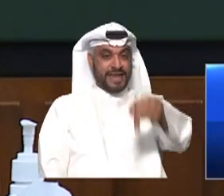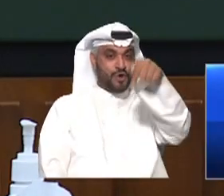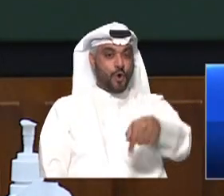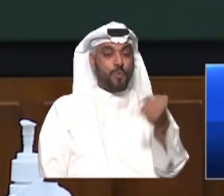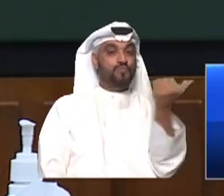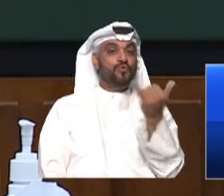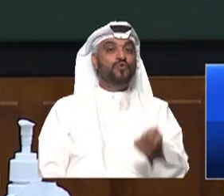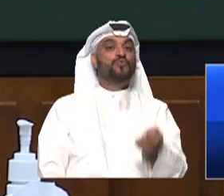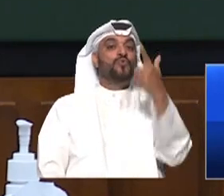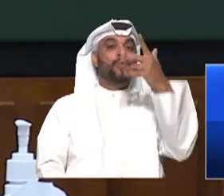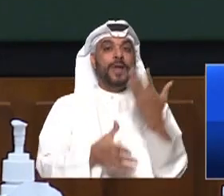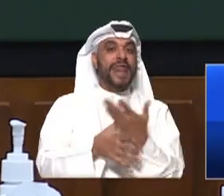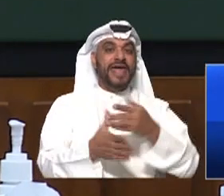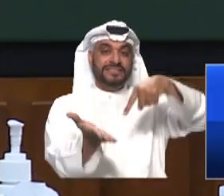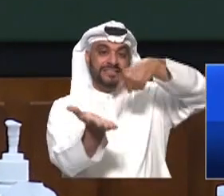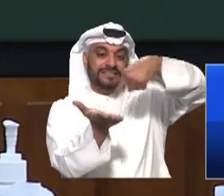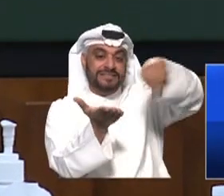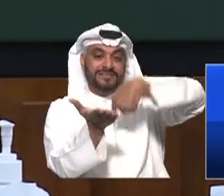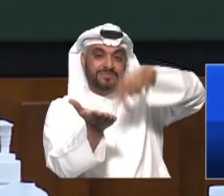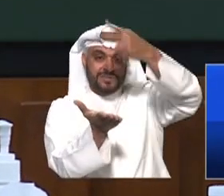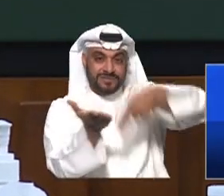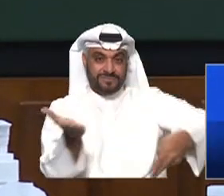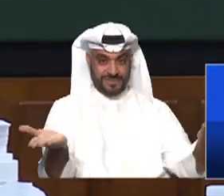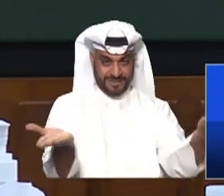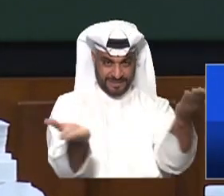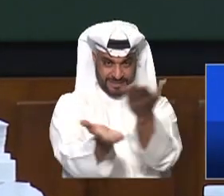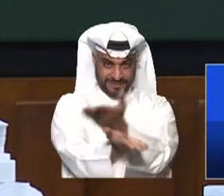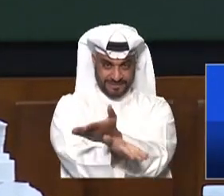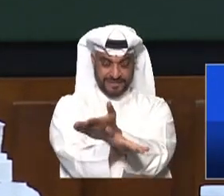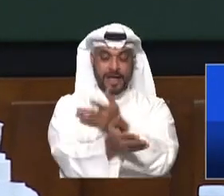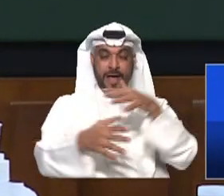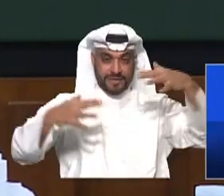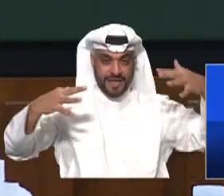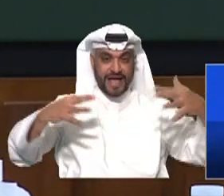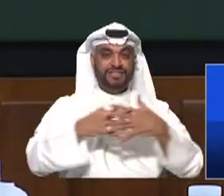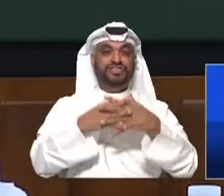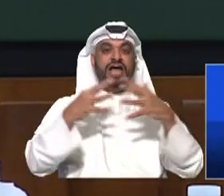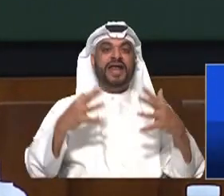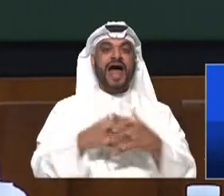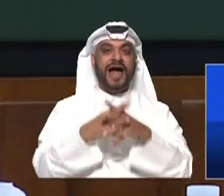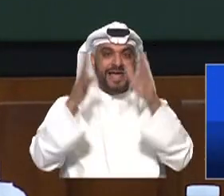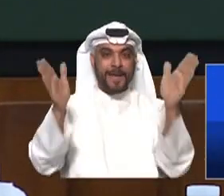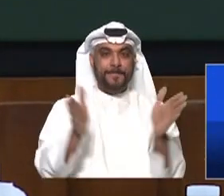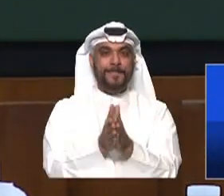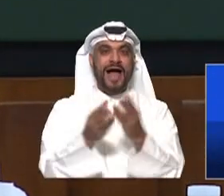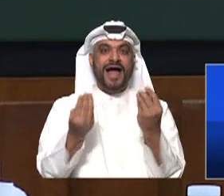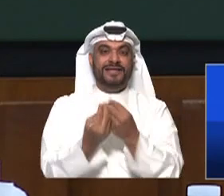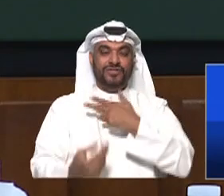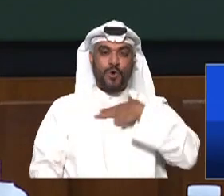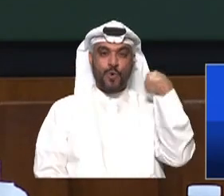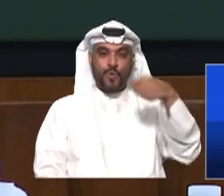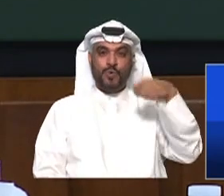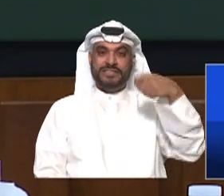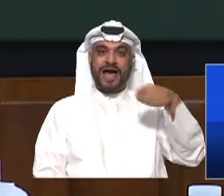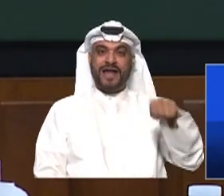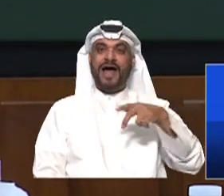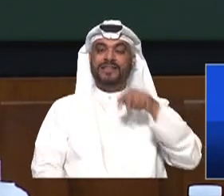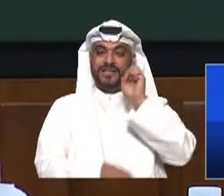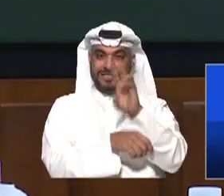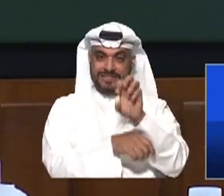يقفز المجلس هذه القفزات بالشراكة مع الوزارات المعنية هو